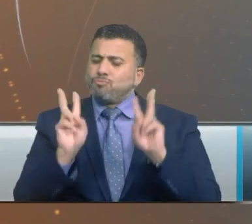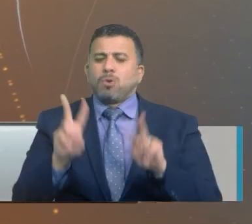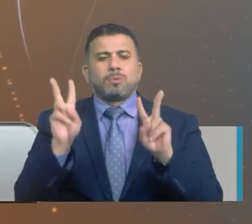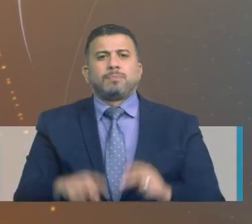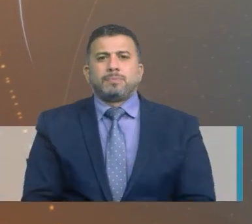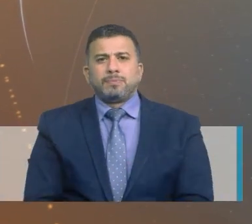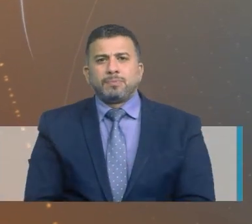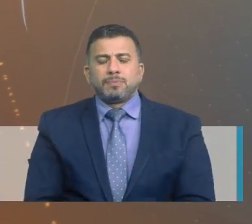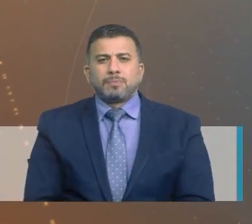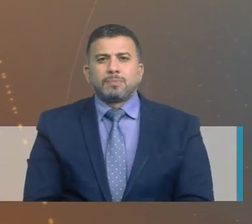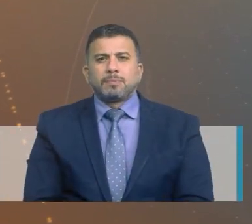الماليه